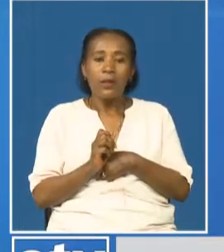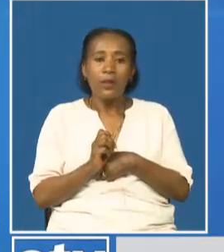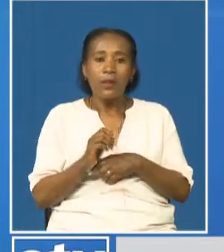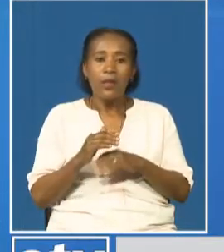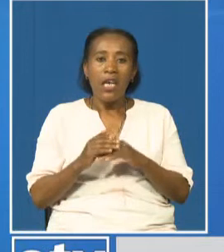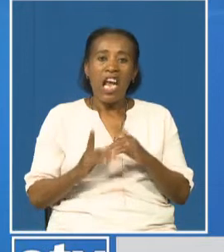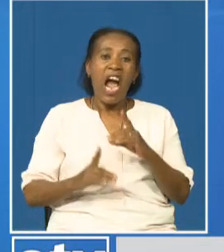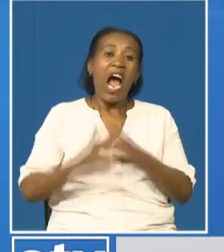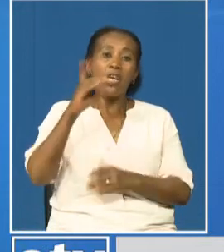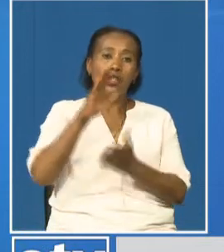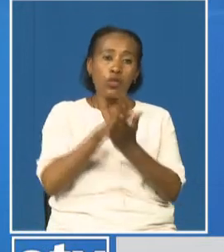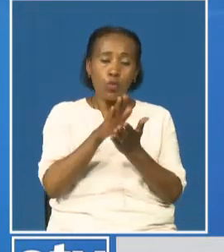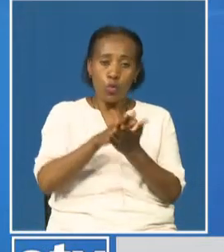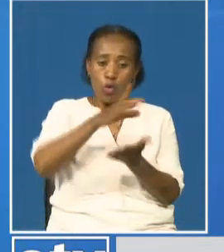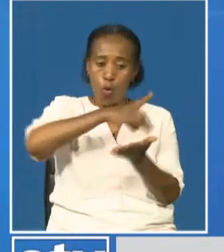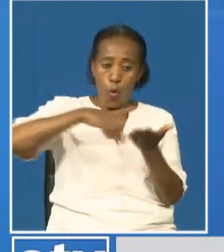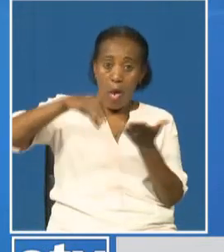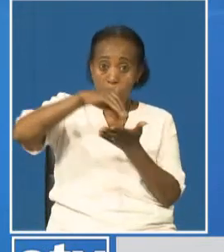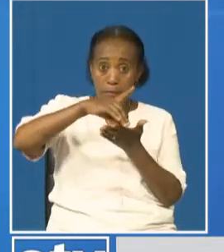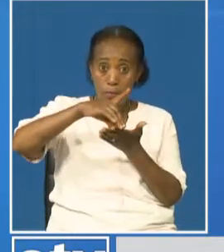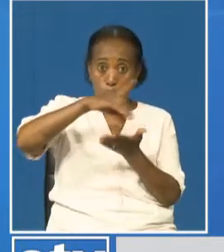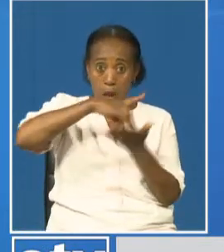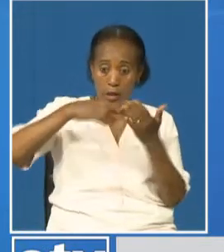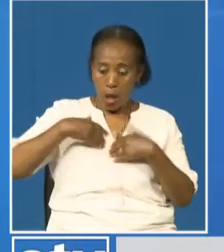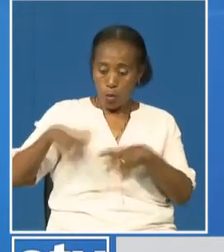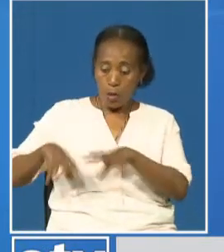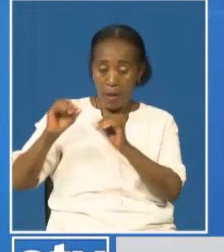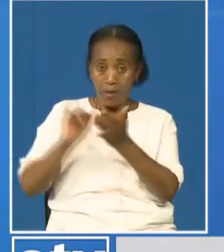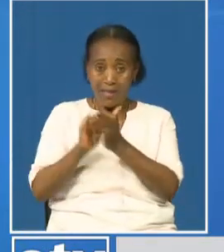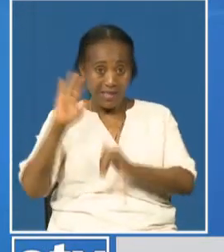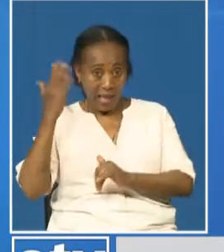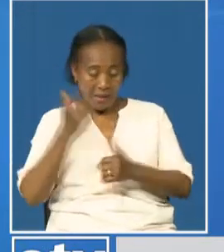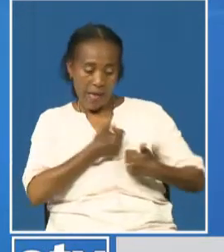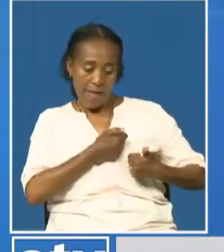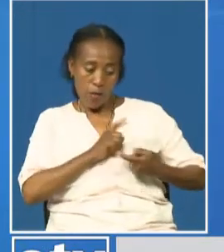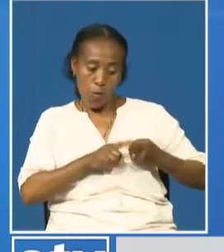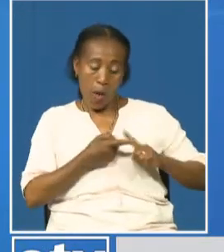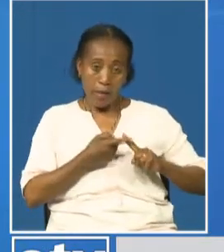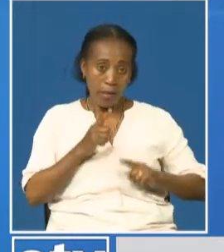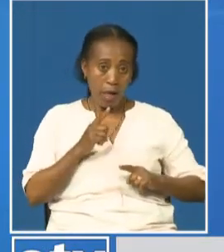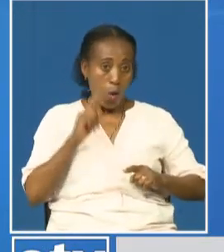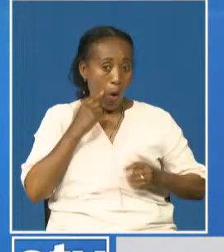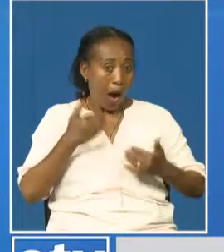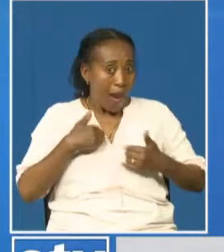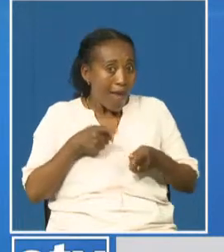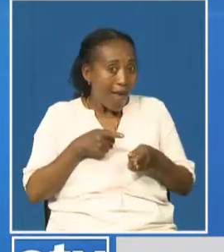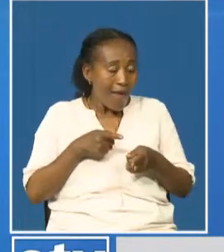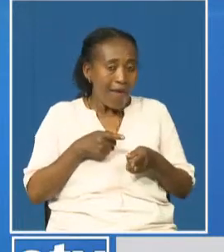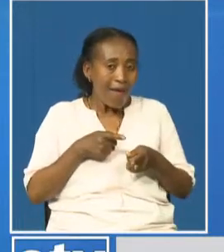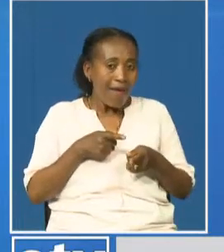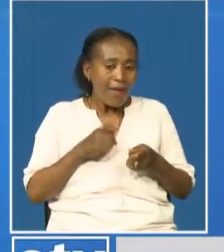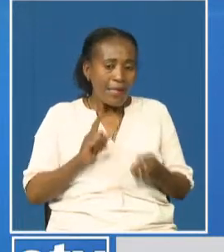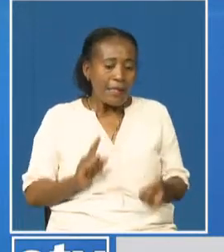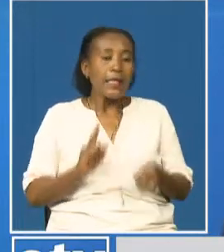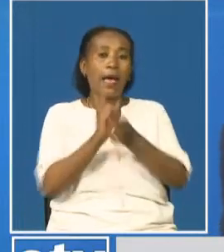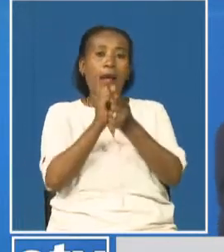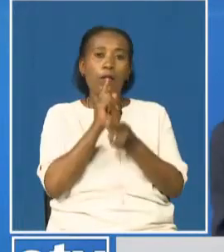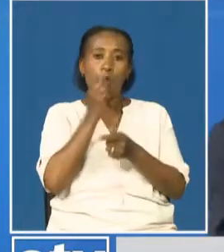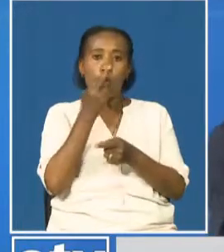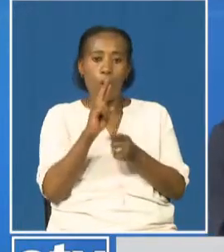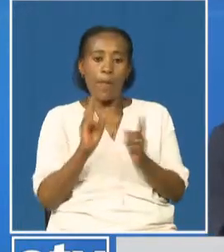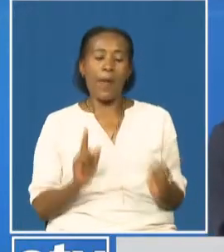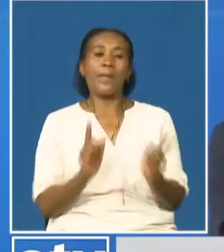ሃይ ስኩል ወይ ኮሌጅ ላይ ያሉ ተማሪዎች እንደዚህ አይነት ፍቅር ጓደኝነት እንኳን ቢኖራቸው ሲገናኙ